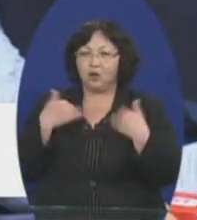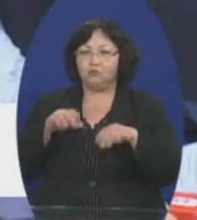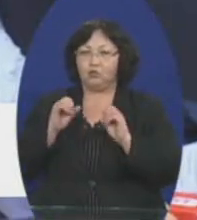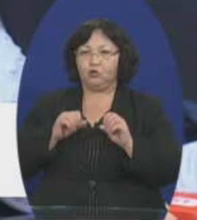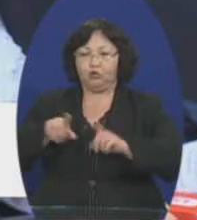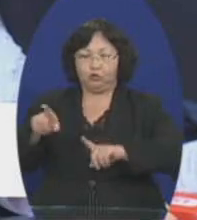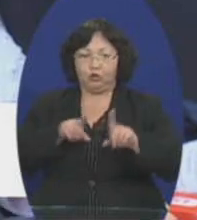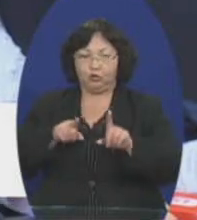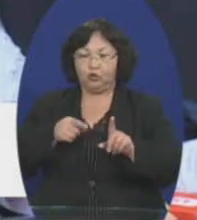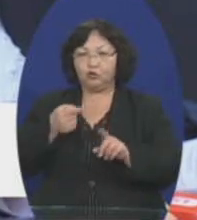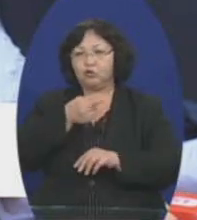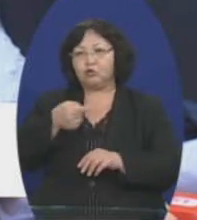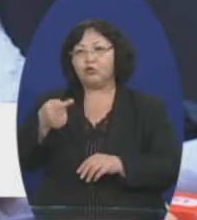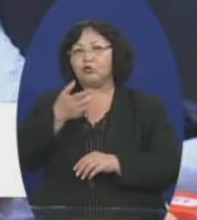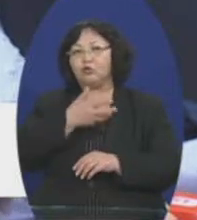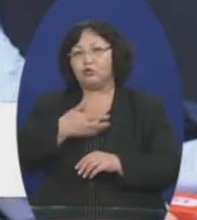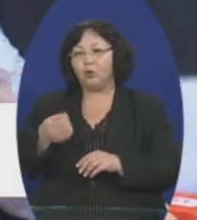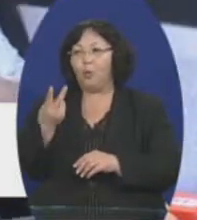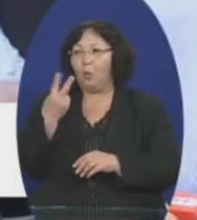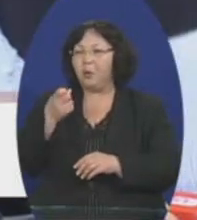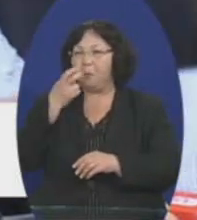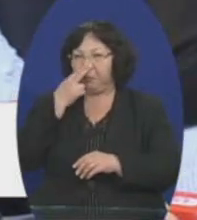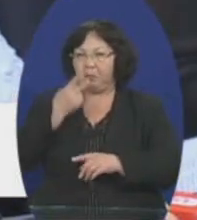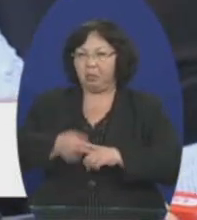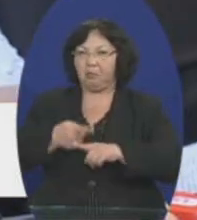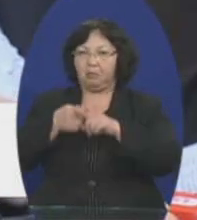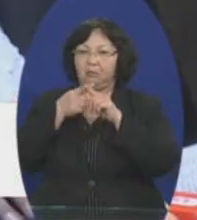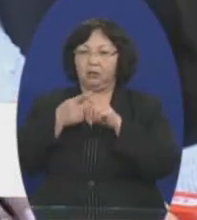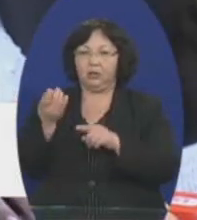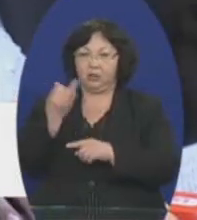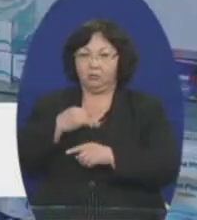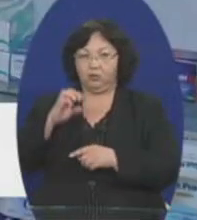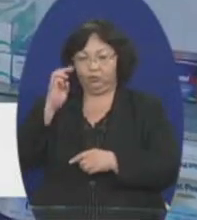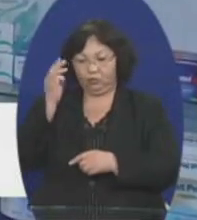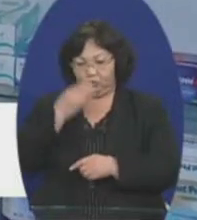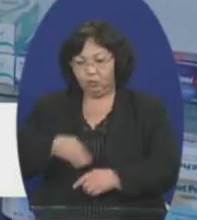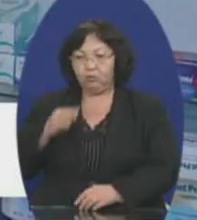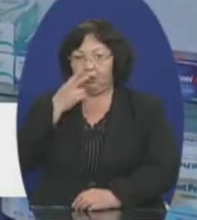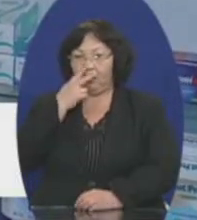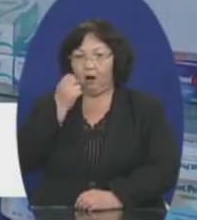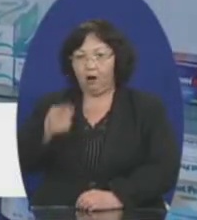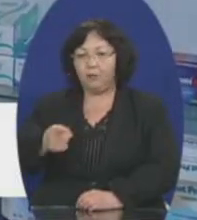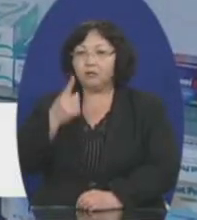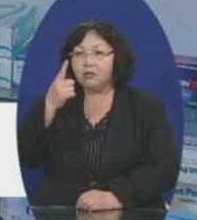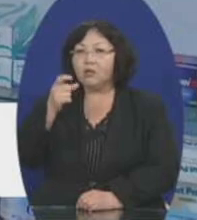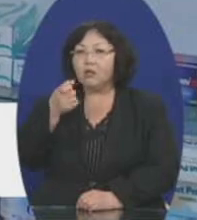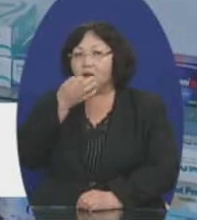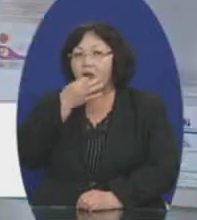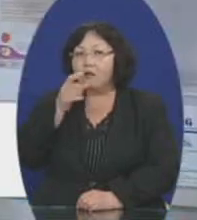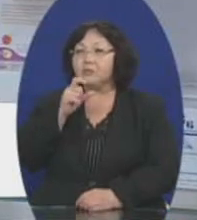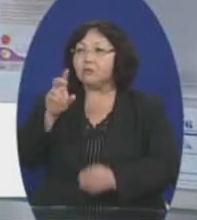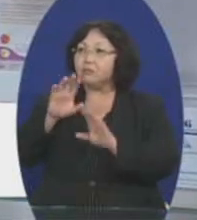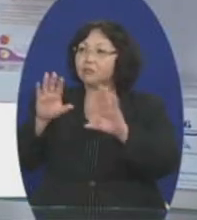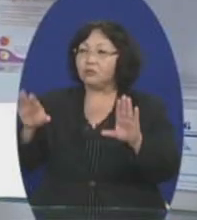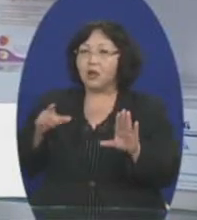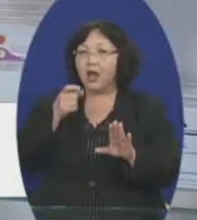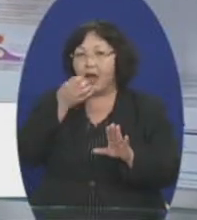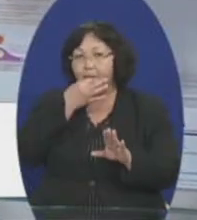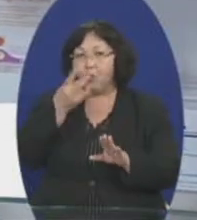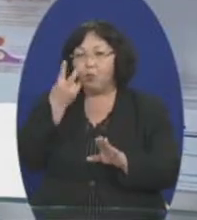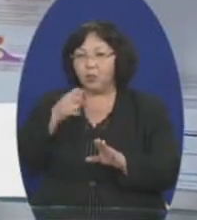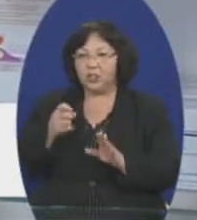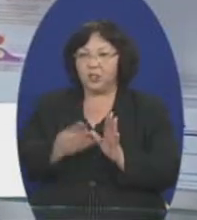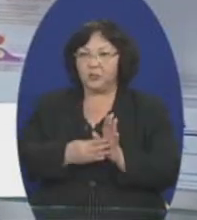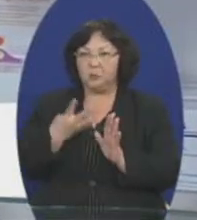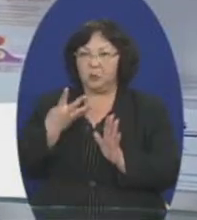одоо сөргөөр нөлөөлсөн, үнэн сөргөөр нөлөөлсөн үйлдэлүүд бол шууд байдлаар харагдаж байна. Нийт эмийн сангийн 40 гаруй хувь нь эмийн үнийг 94%